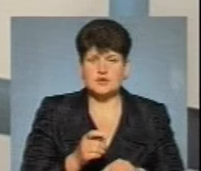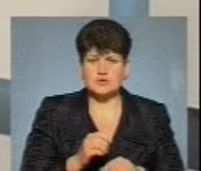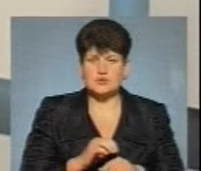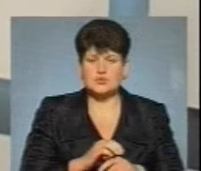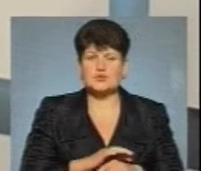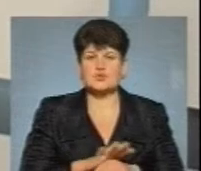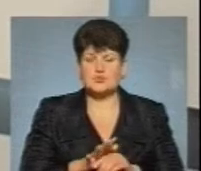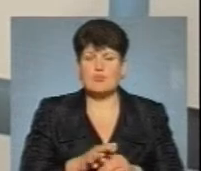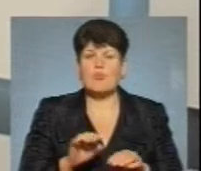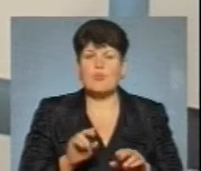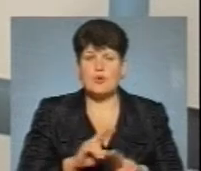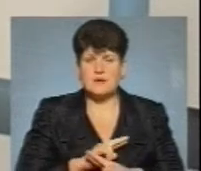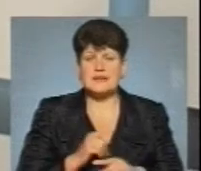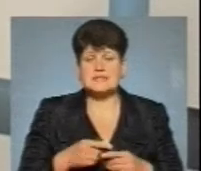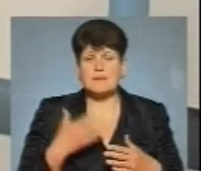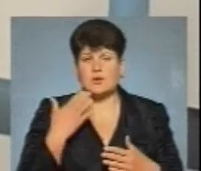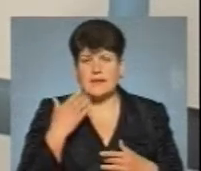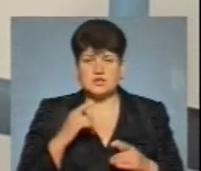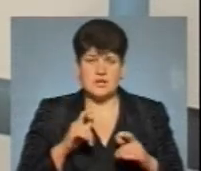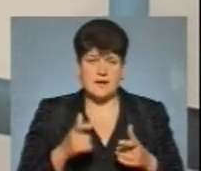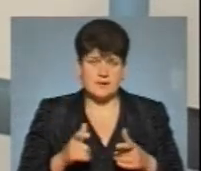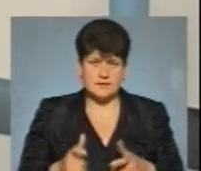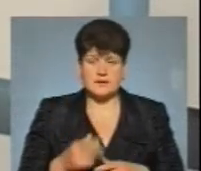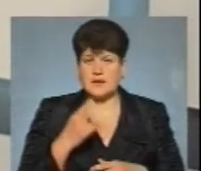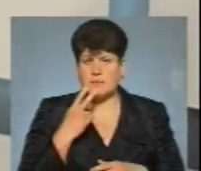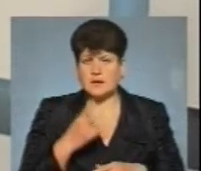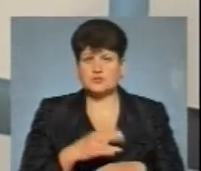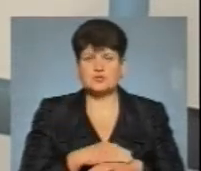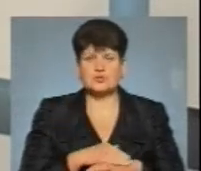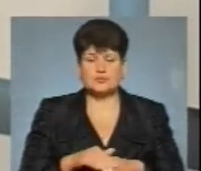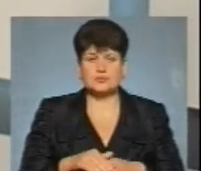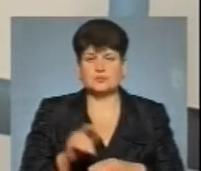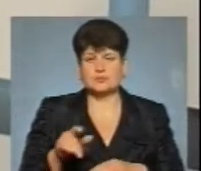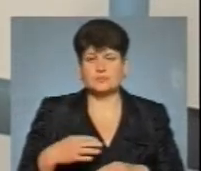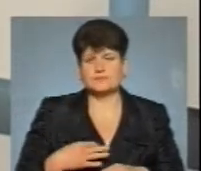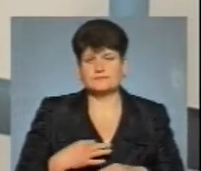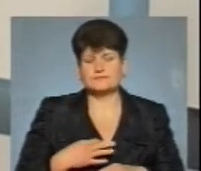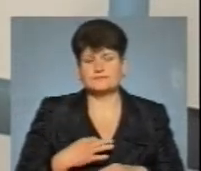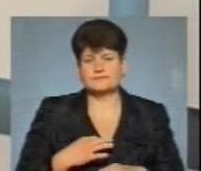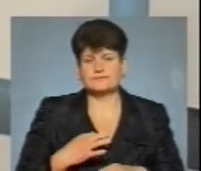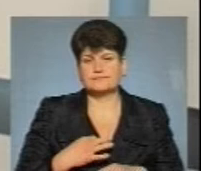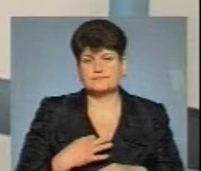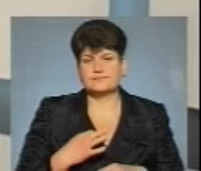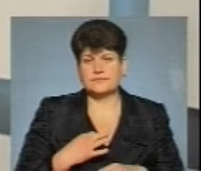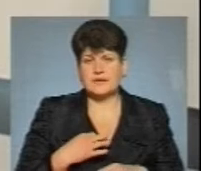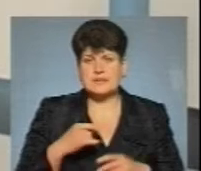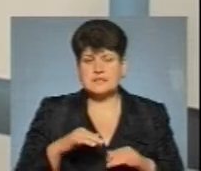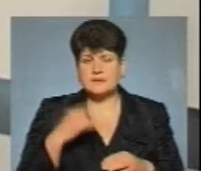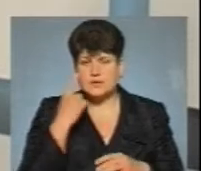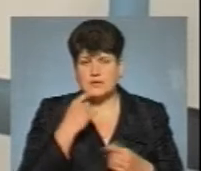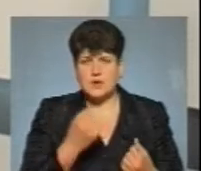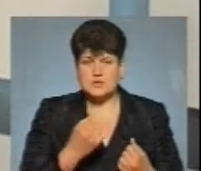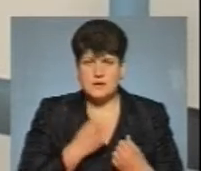результат послаблення карантину. Я бачу, що на вулиці фактично ігнорують і засоби індивідуального захисту. Ми